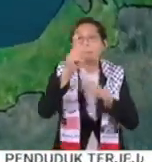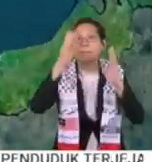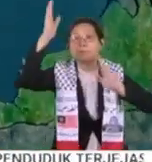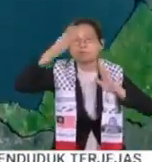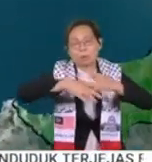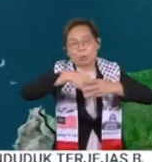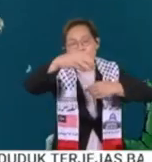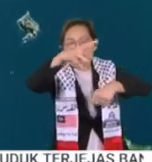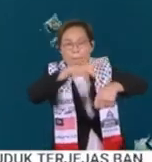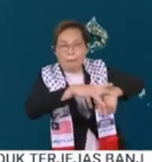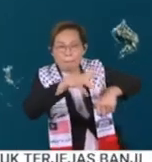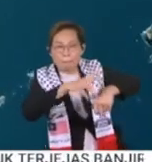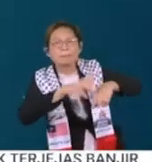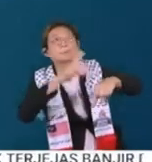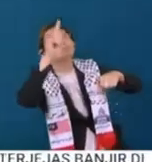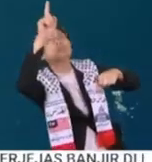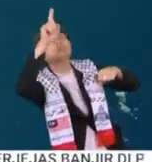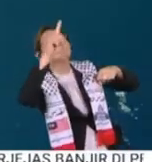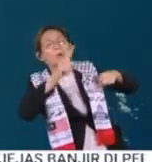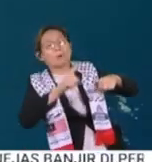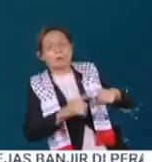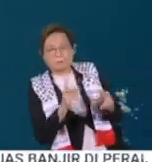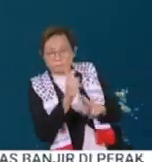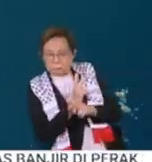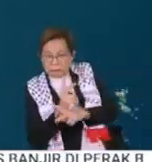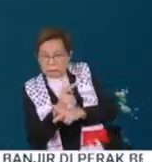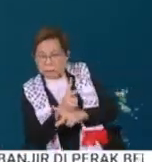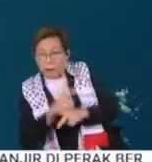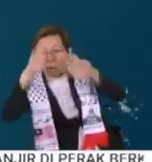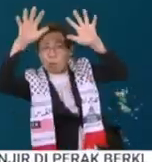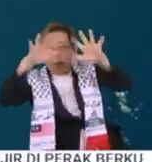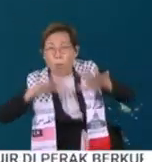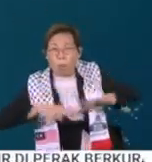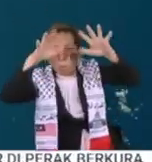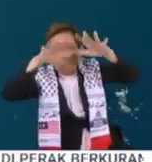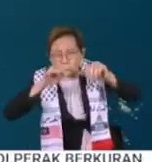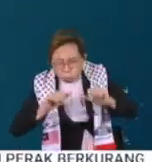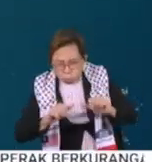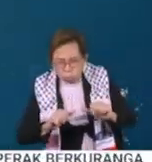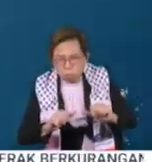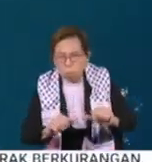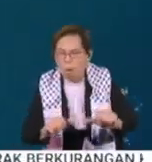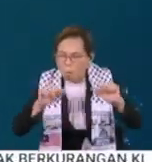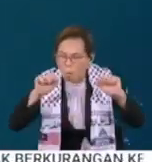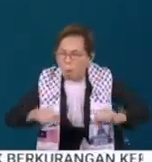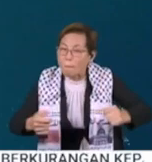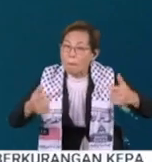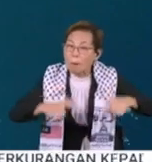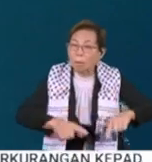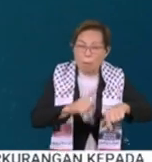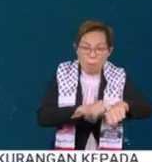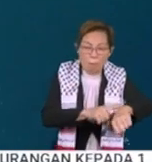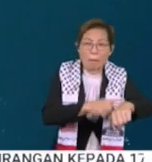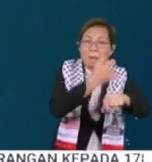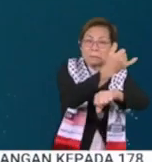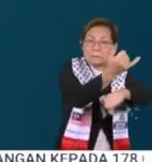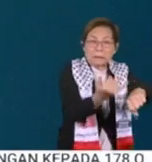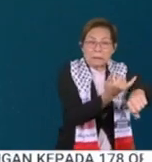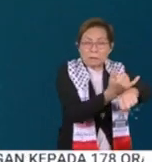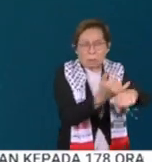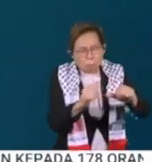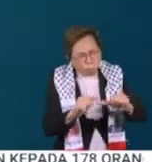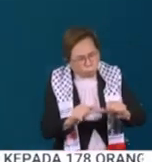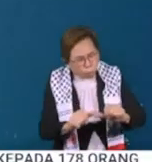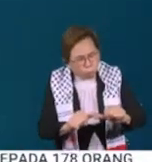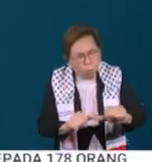telah mengeluarkan amaran cuaca peringkat waspada, iaitu hujan berterusan yang berpotensi untuk berlaku untuk tempoh 6 jam